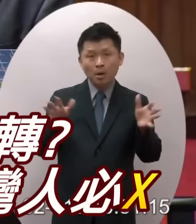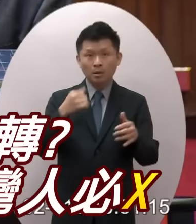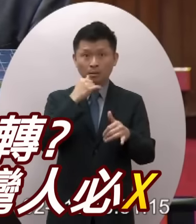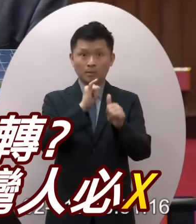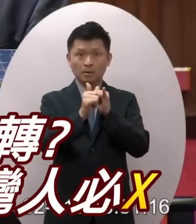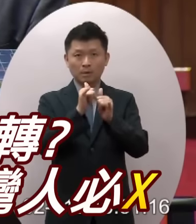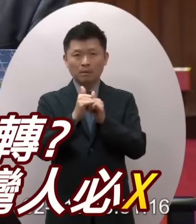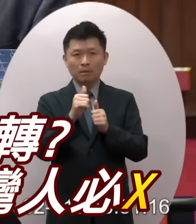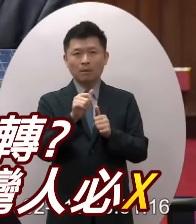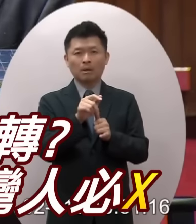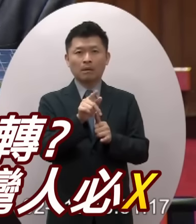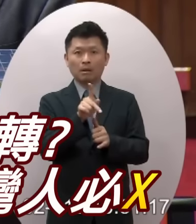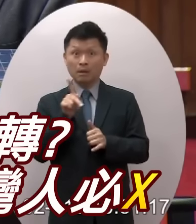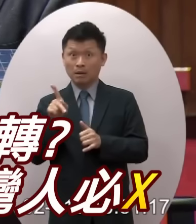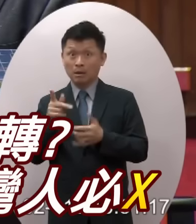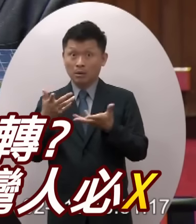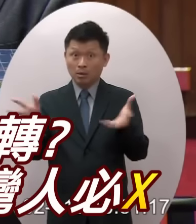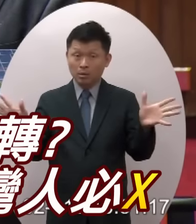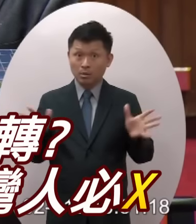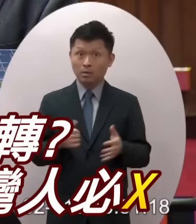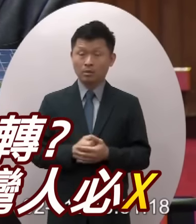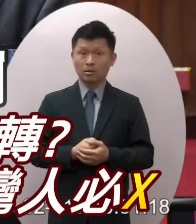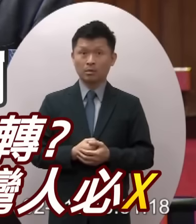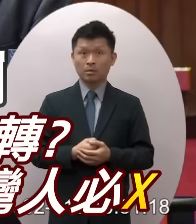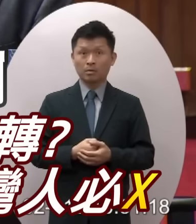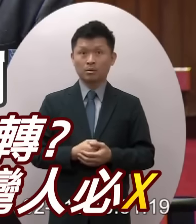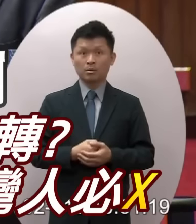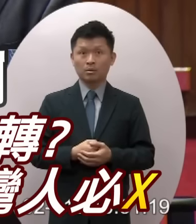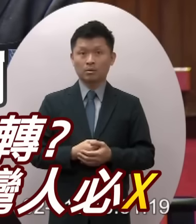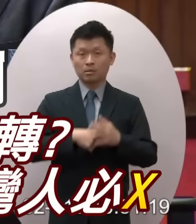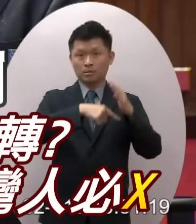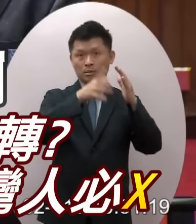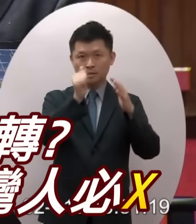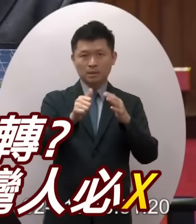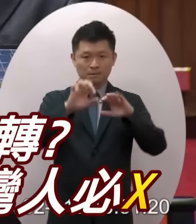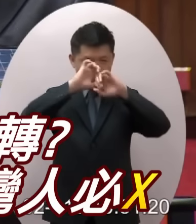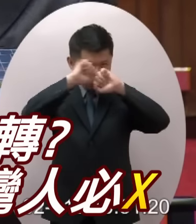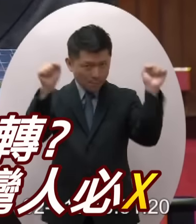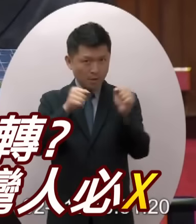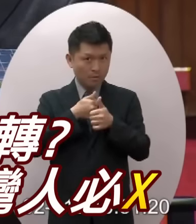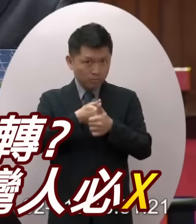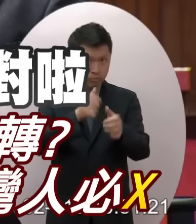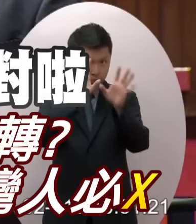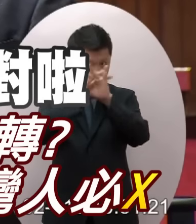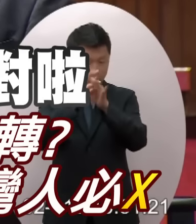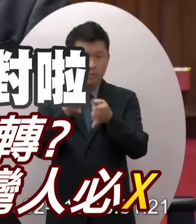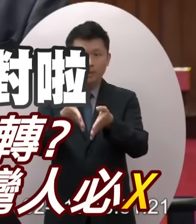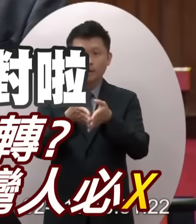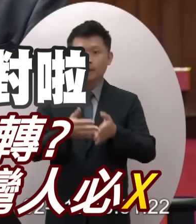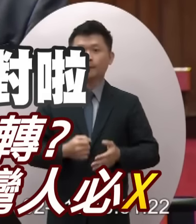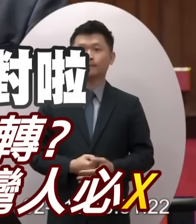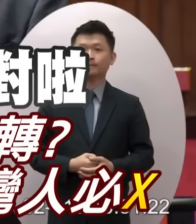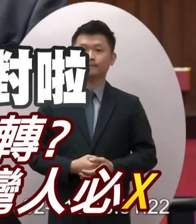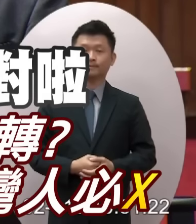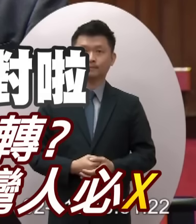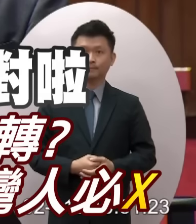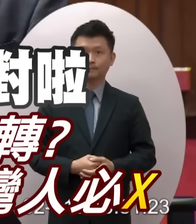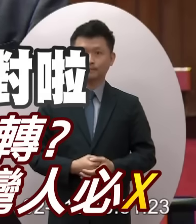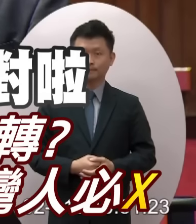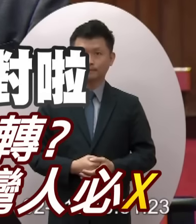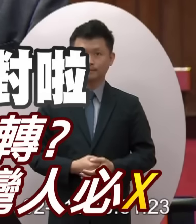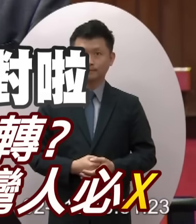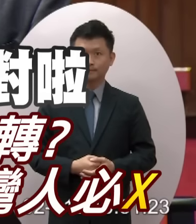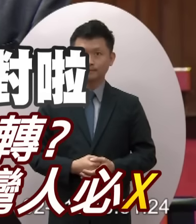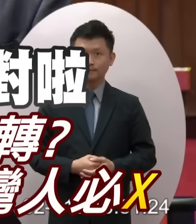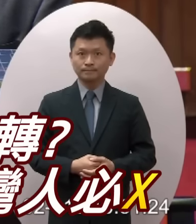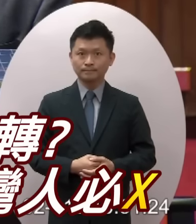济？一定啊！这你拢爱去查啦。 所在甲伊实际运作的，应该